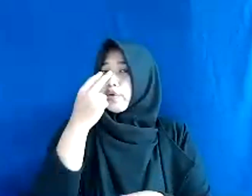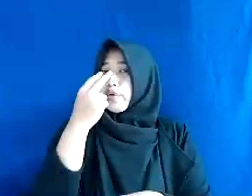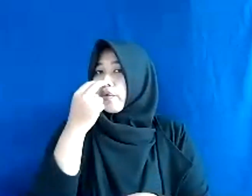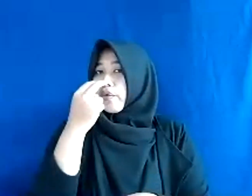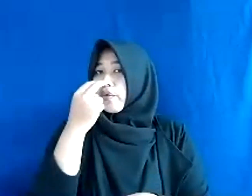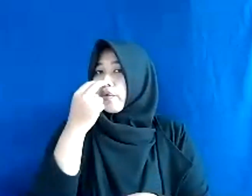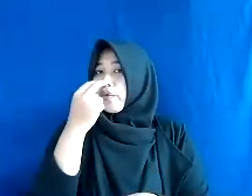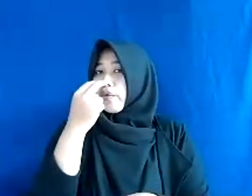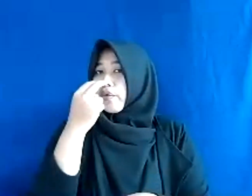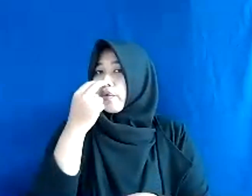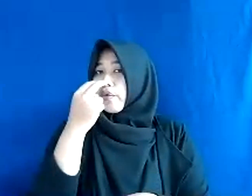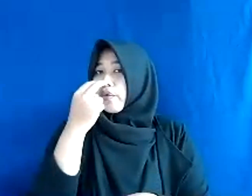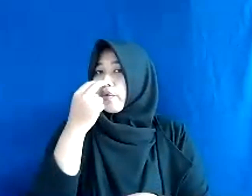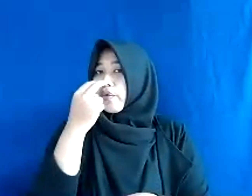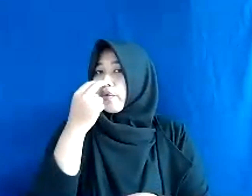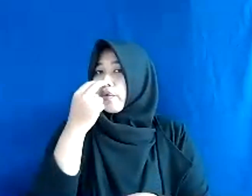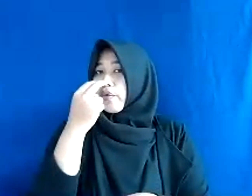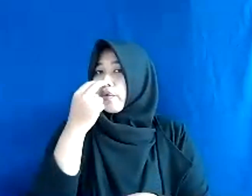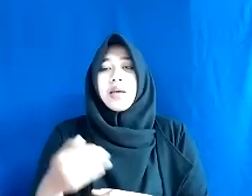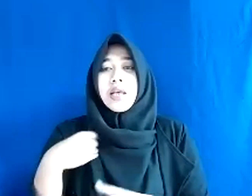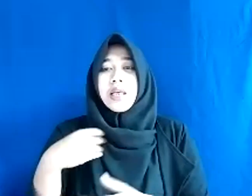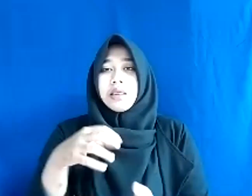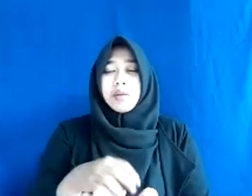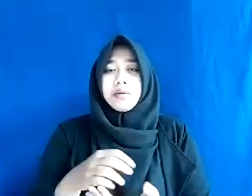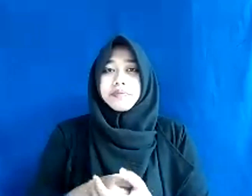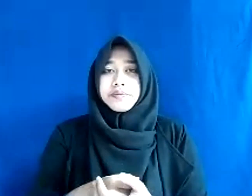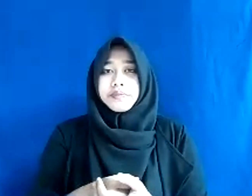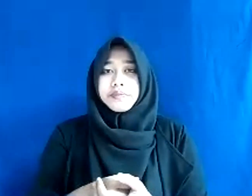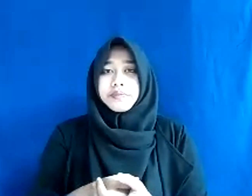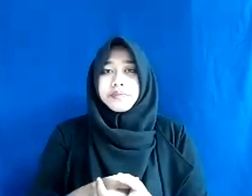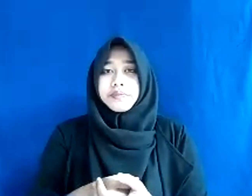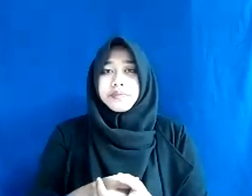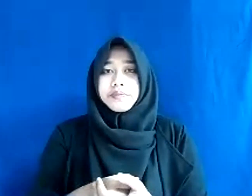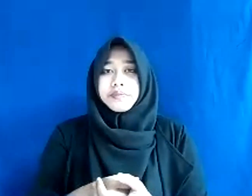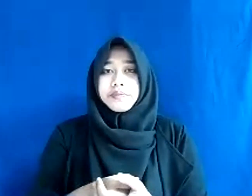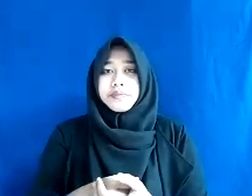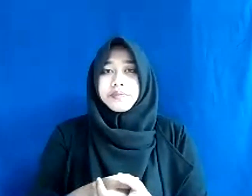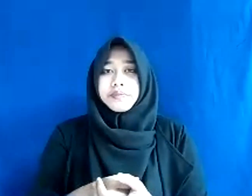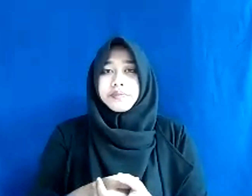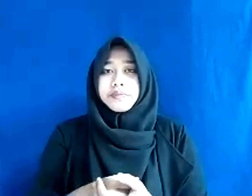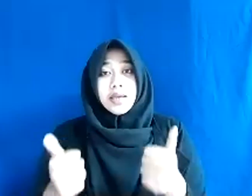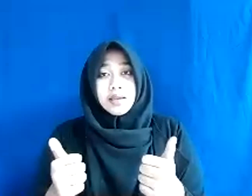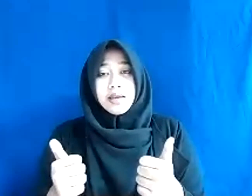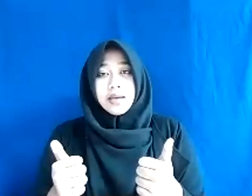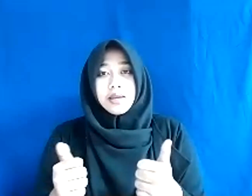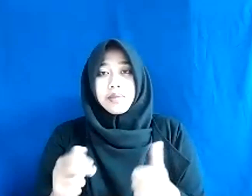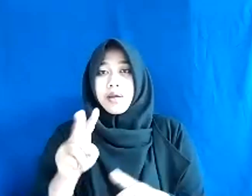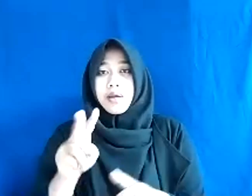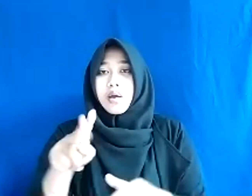meskipun kita bisa saja pakai vaksinnya ya. Dan ya saya kira paling